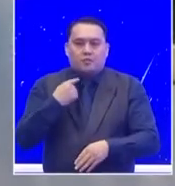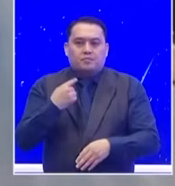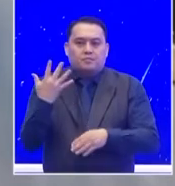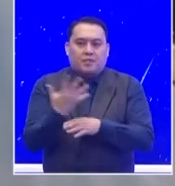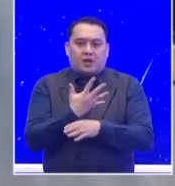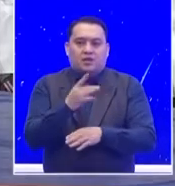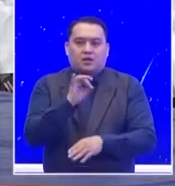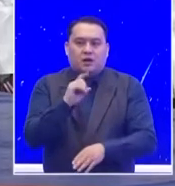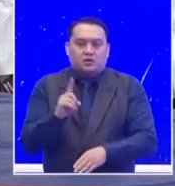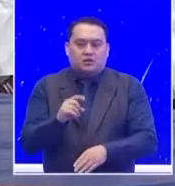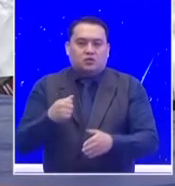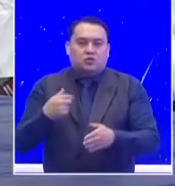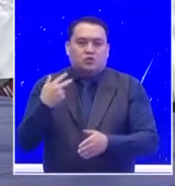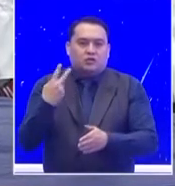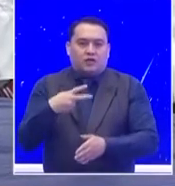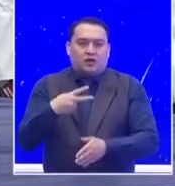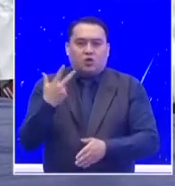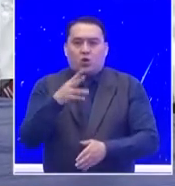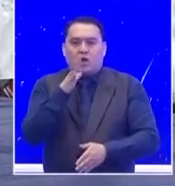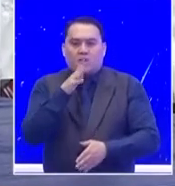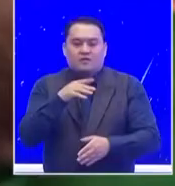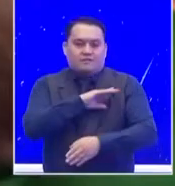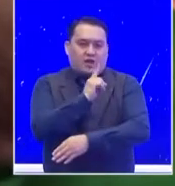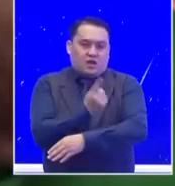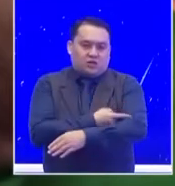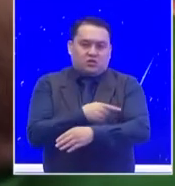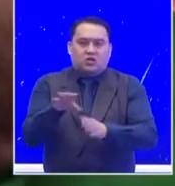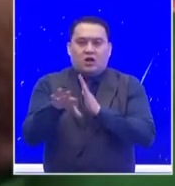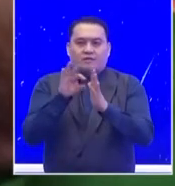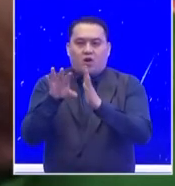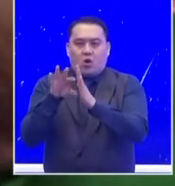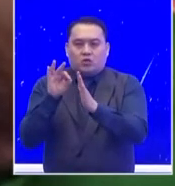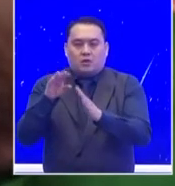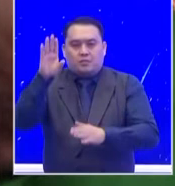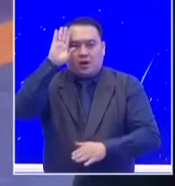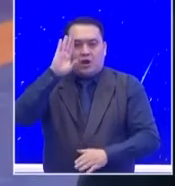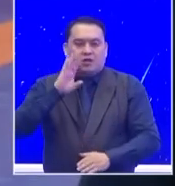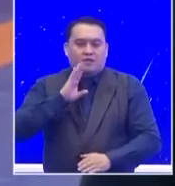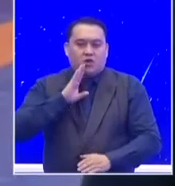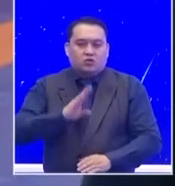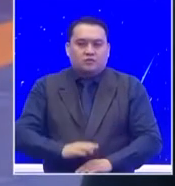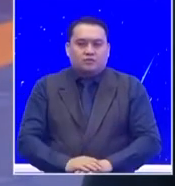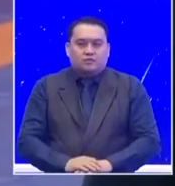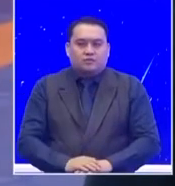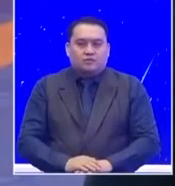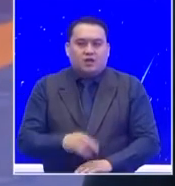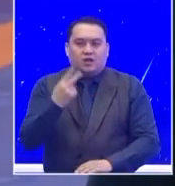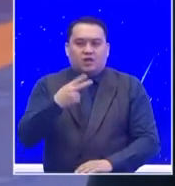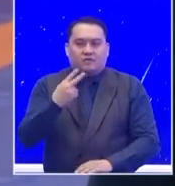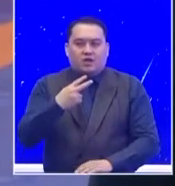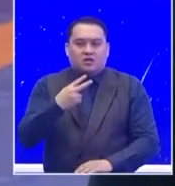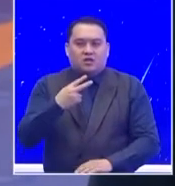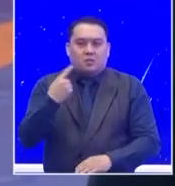раз. Спортсмены до 23 лет выявляли сильнейшего в классической борьбе на поясах среди парней и девушек. В этом году, 2020,